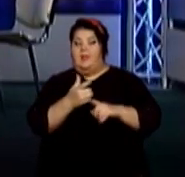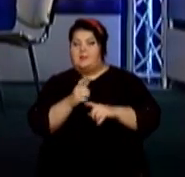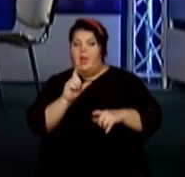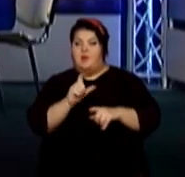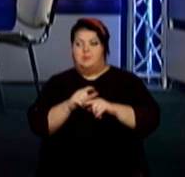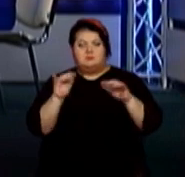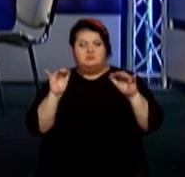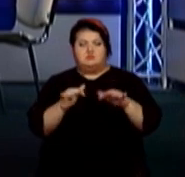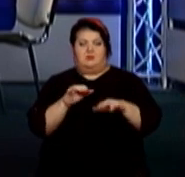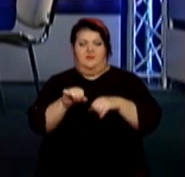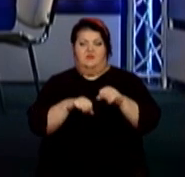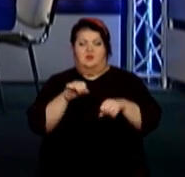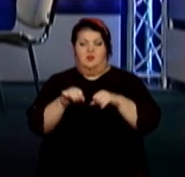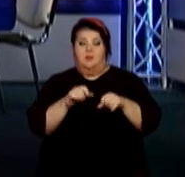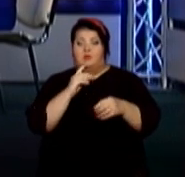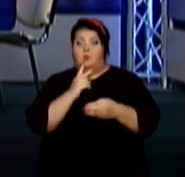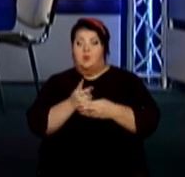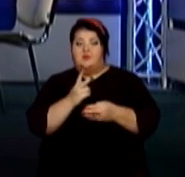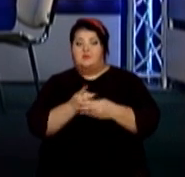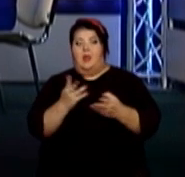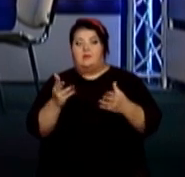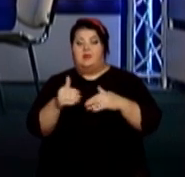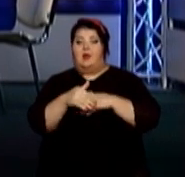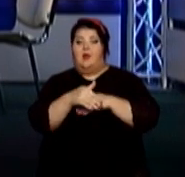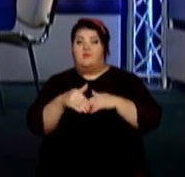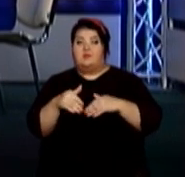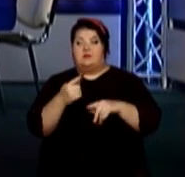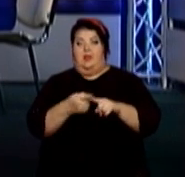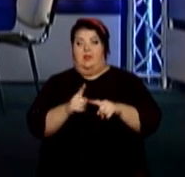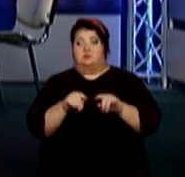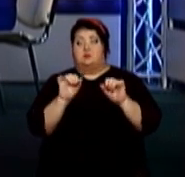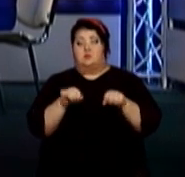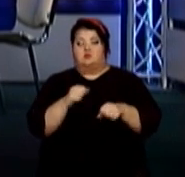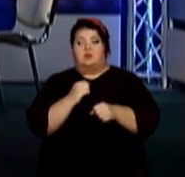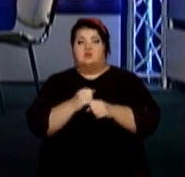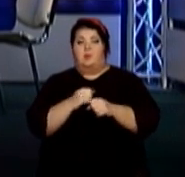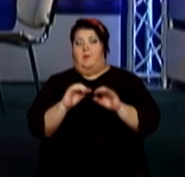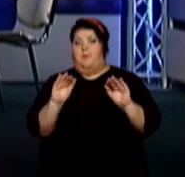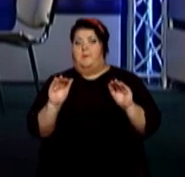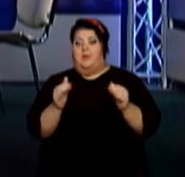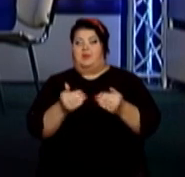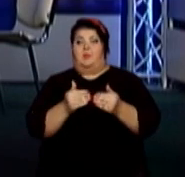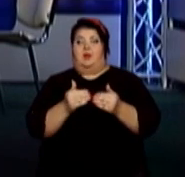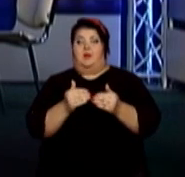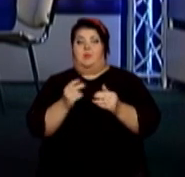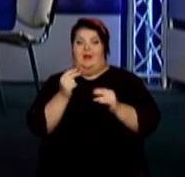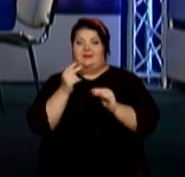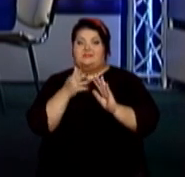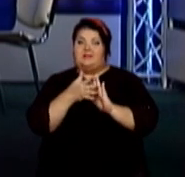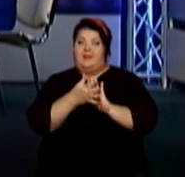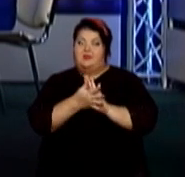вулиці. Подивилися, на яких вулицях це можна зробити з мінімальними втратами.